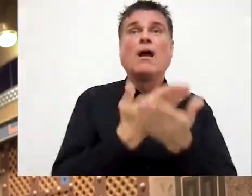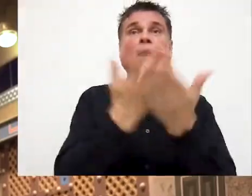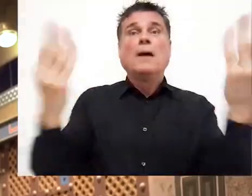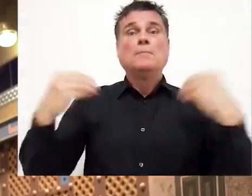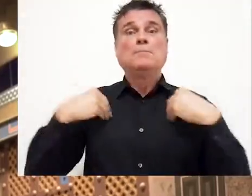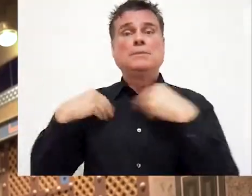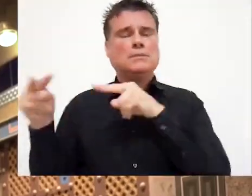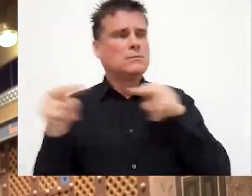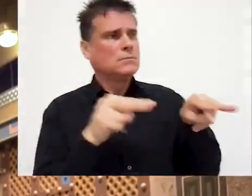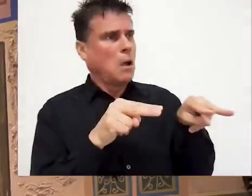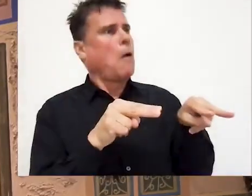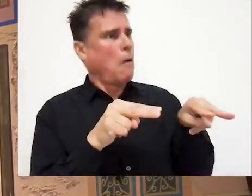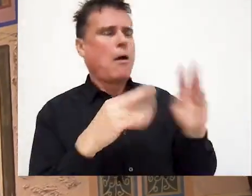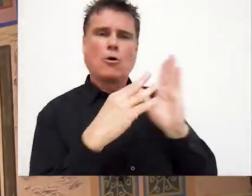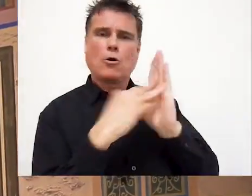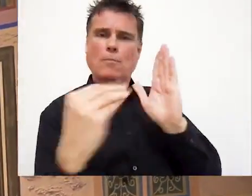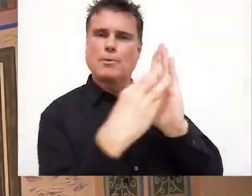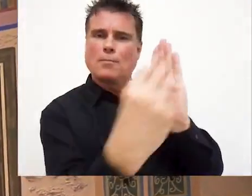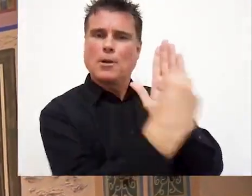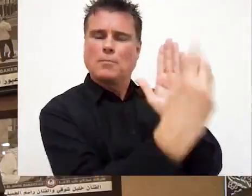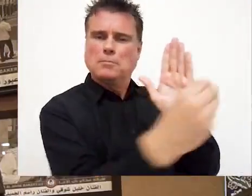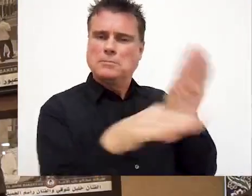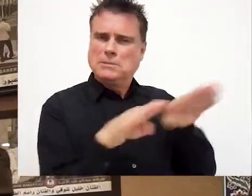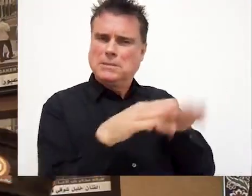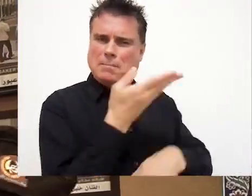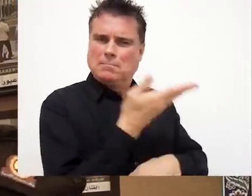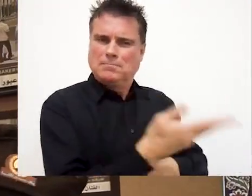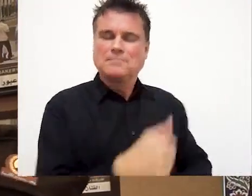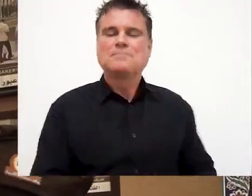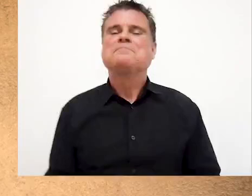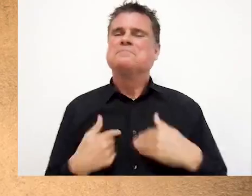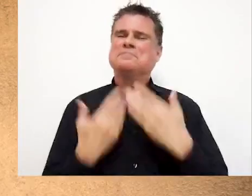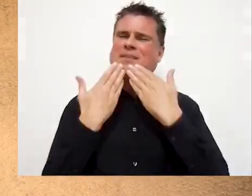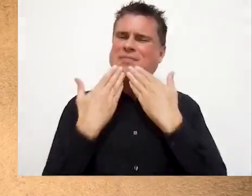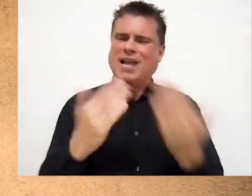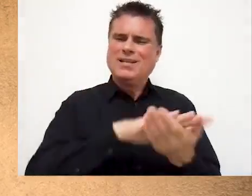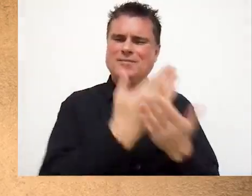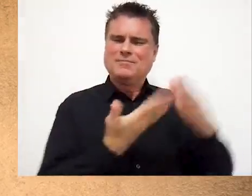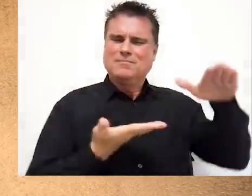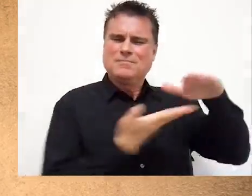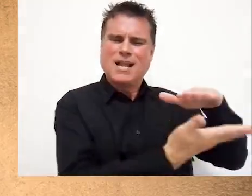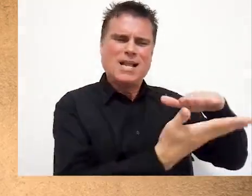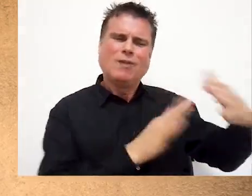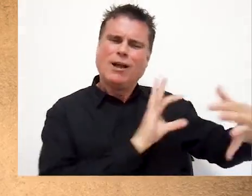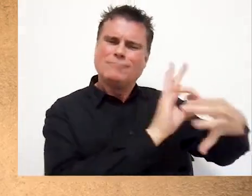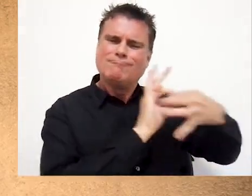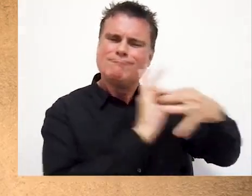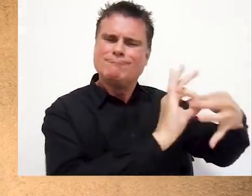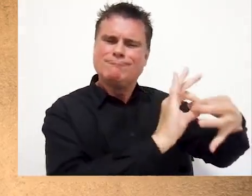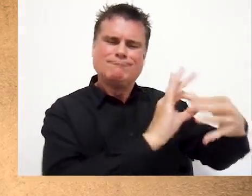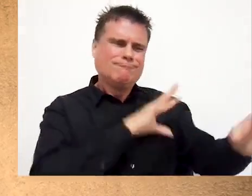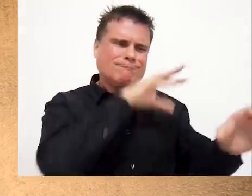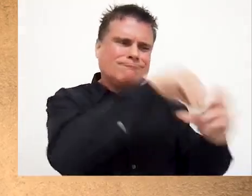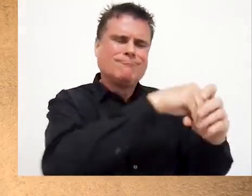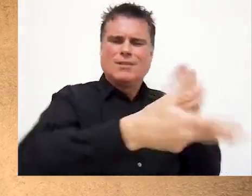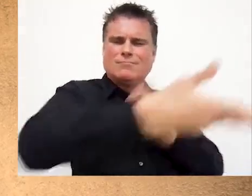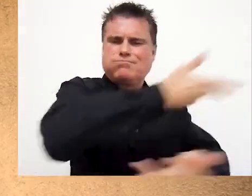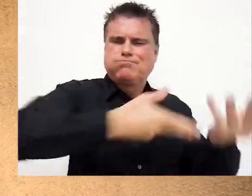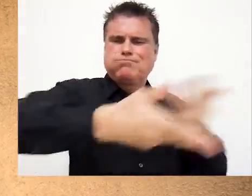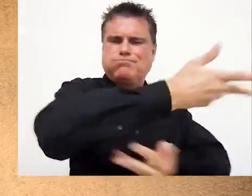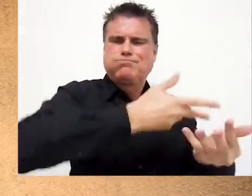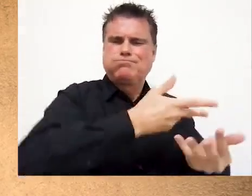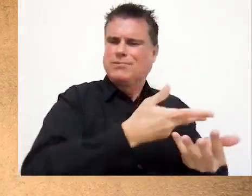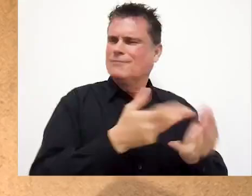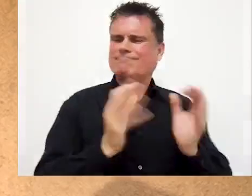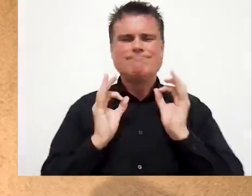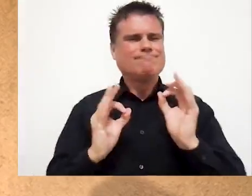workplace. Other companies should follow Bab al-Agha's lead. أشكر أيضاً مخابز باب الآغا لتعاونهم